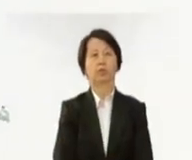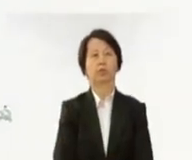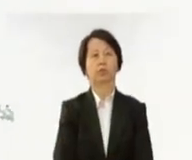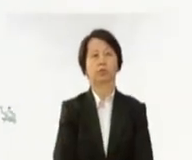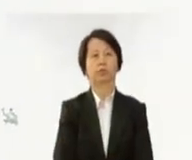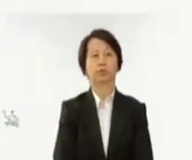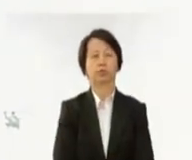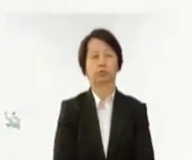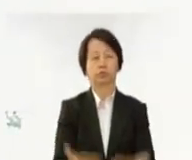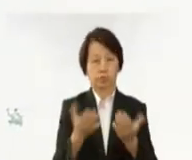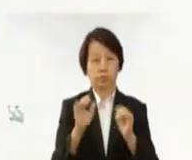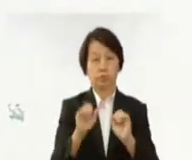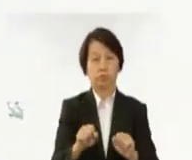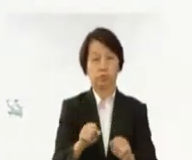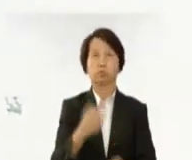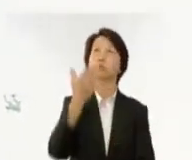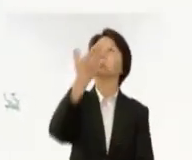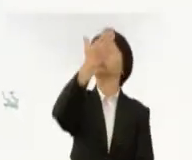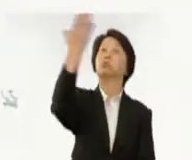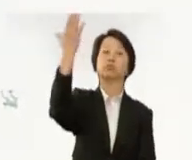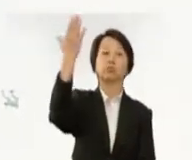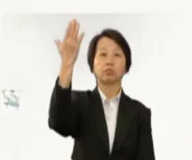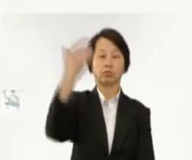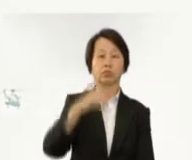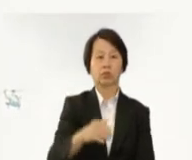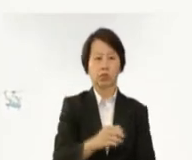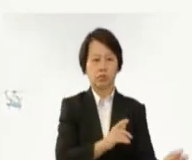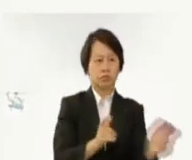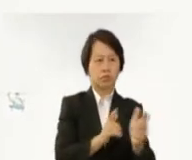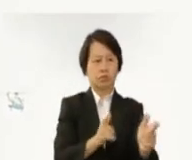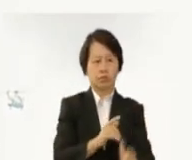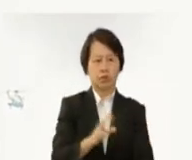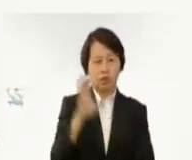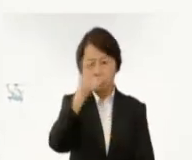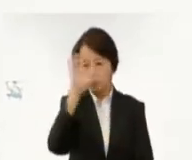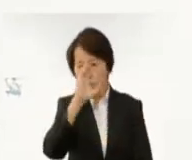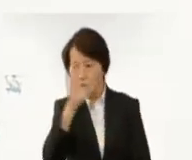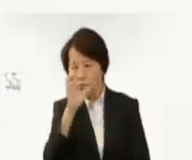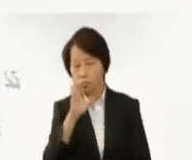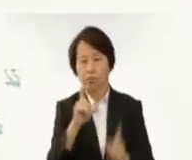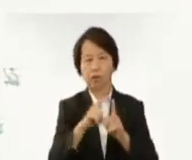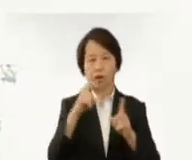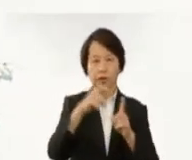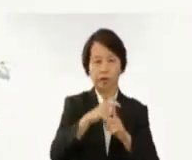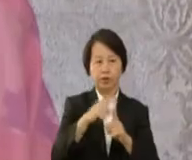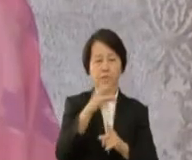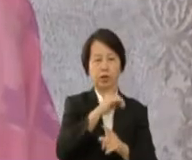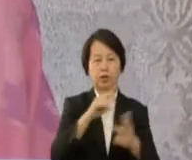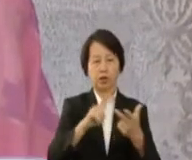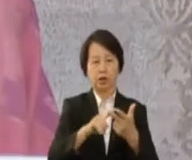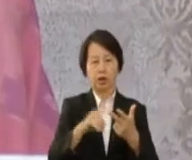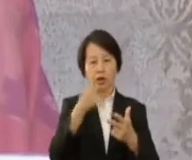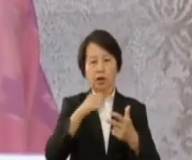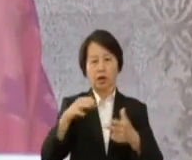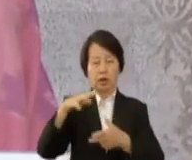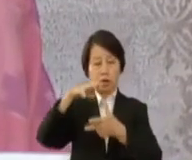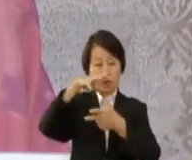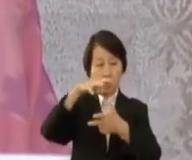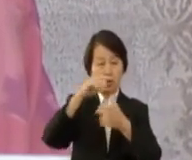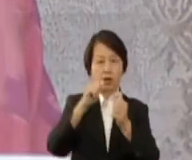Antara keupayaan aset-aset ini adalah Combat Search and Rescue, Tactical Airlift, Light Attack Aircraft